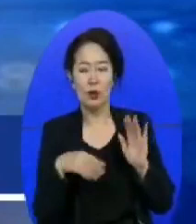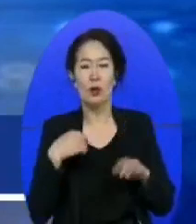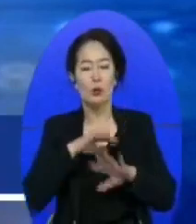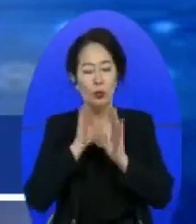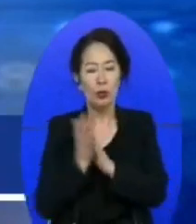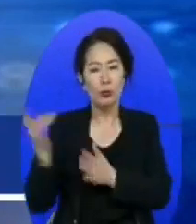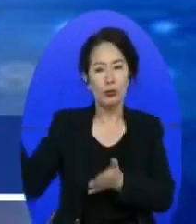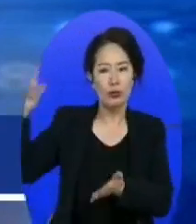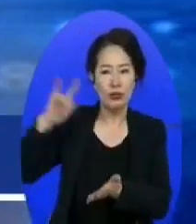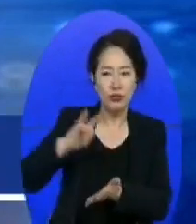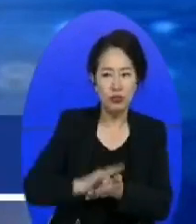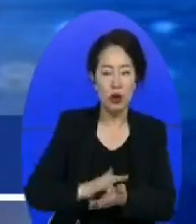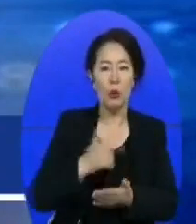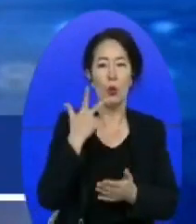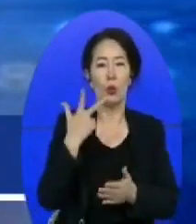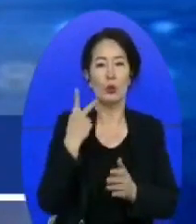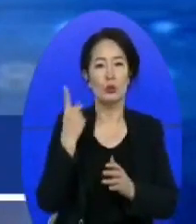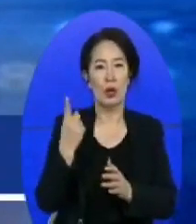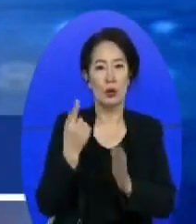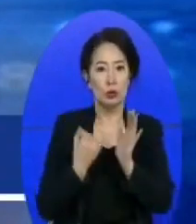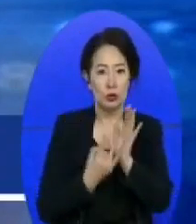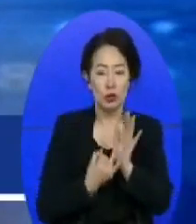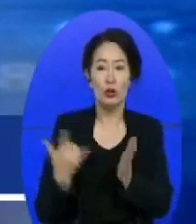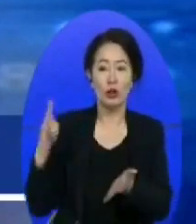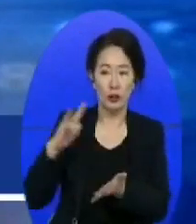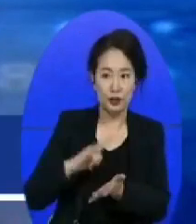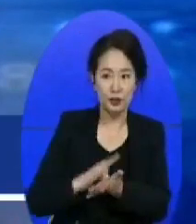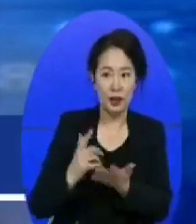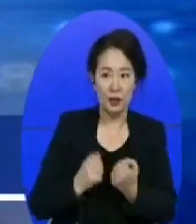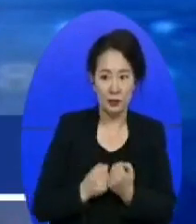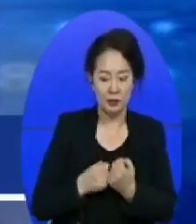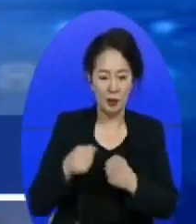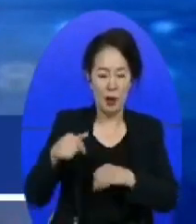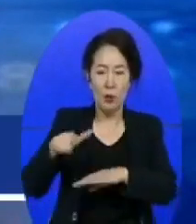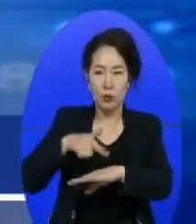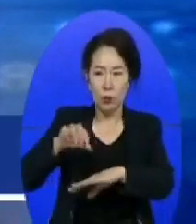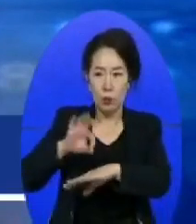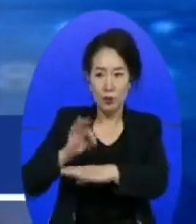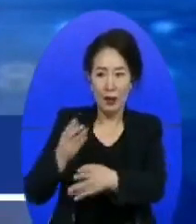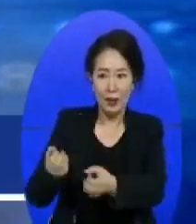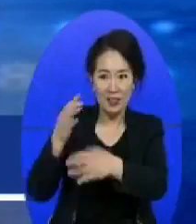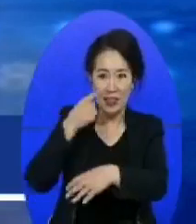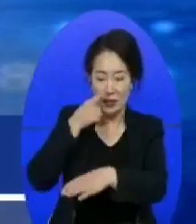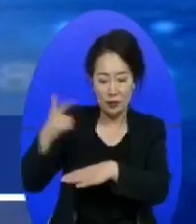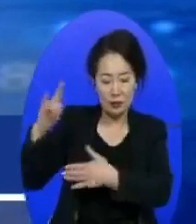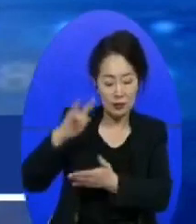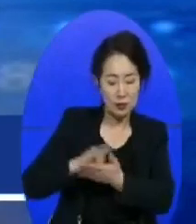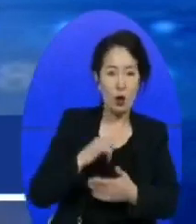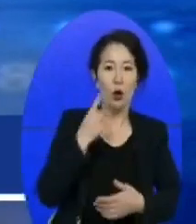хүлэг хүлээж авсан байна. За үүнээс голомттой бүсээс ирсэн 219 агарын хүлгийн